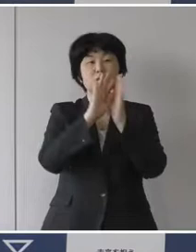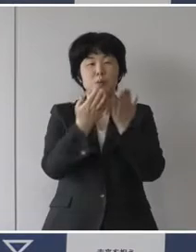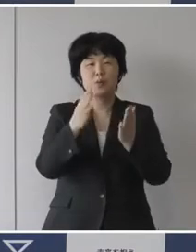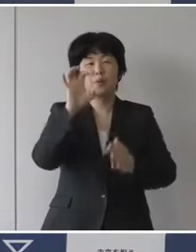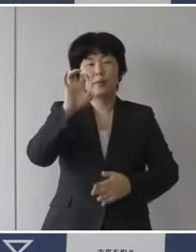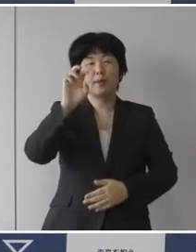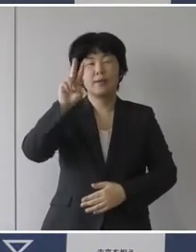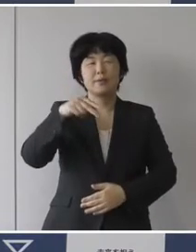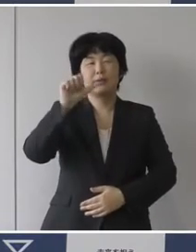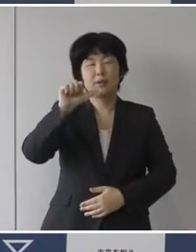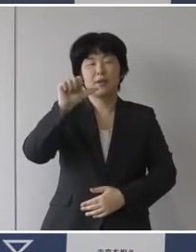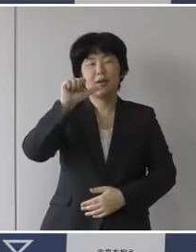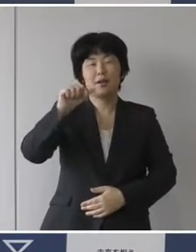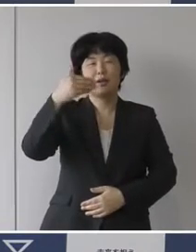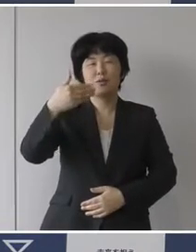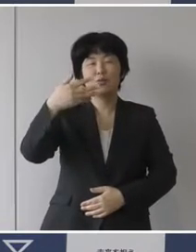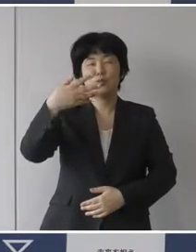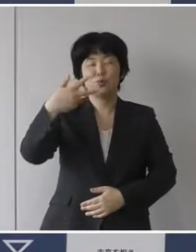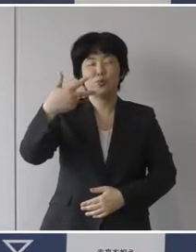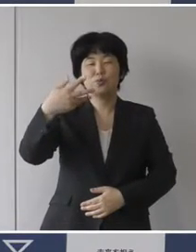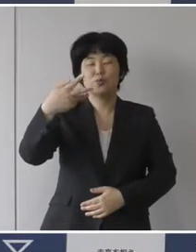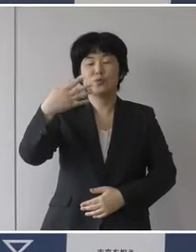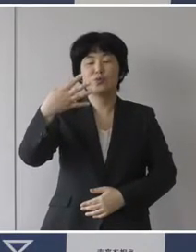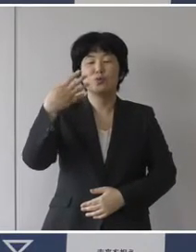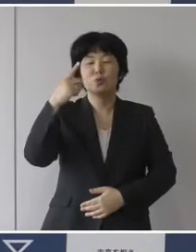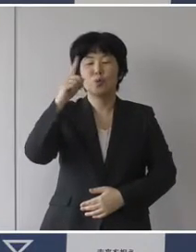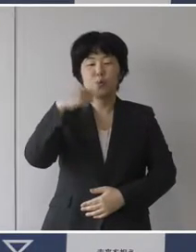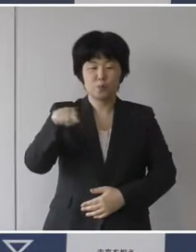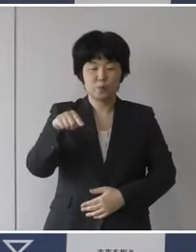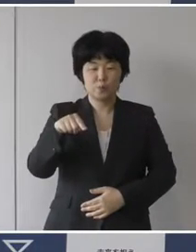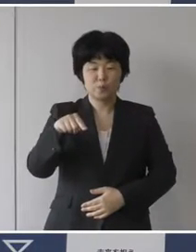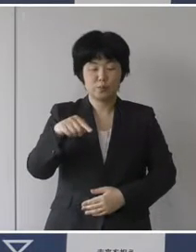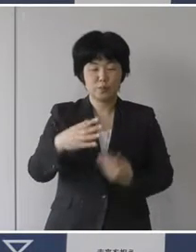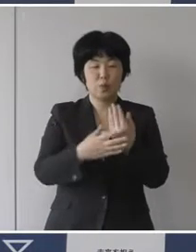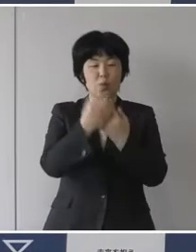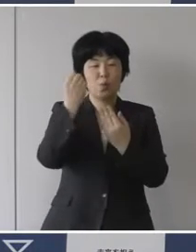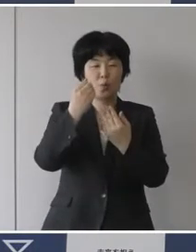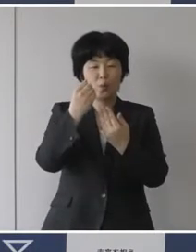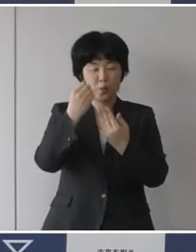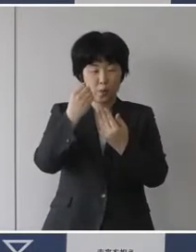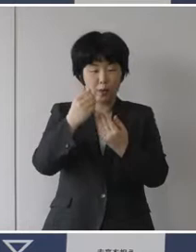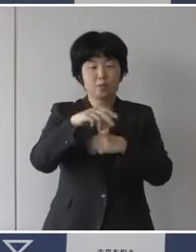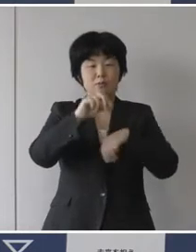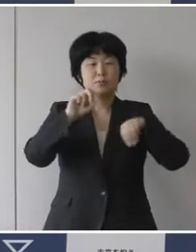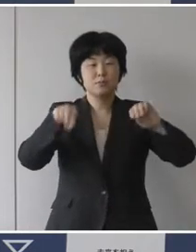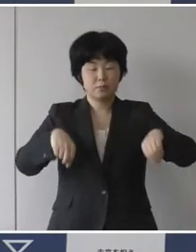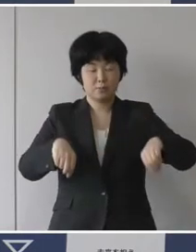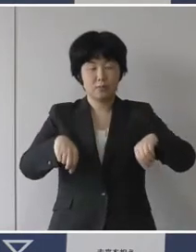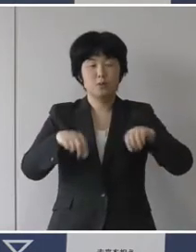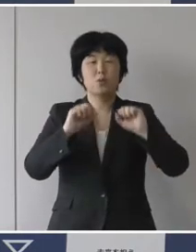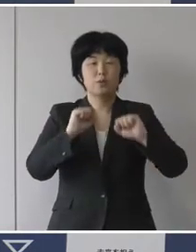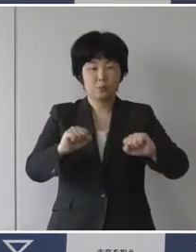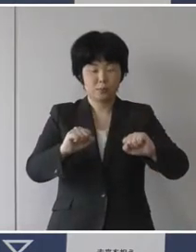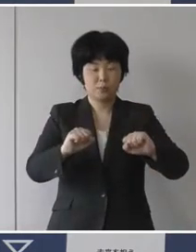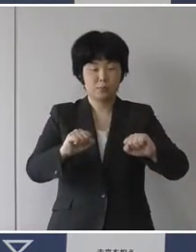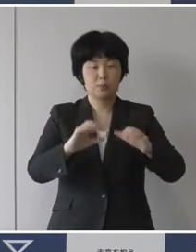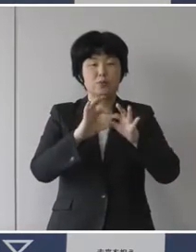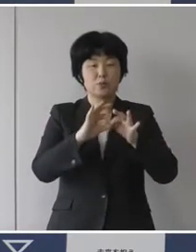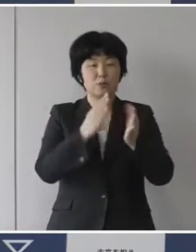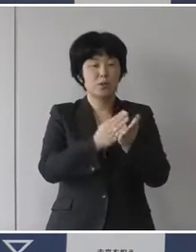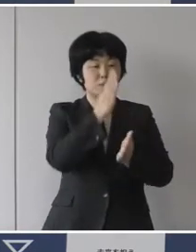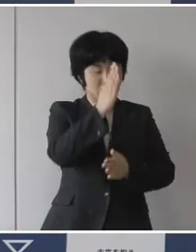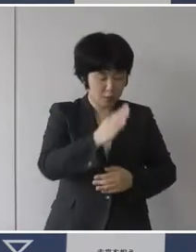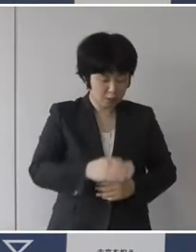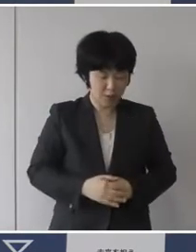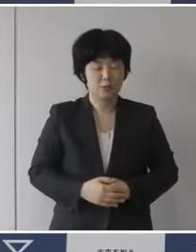広告連携協定を締結します。我々の力で、地域を元気に、こちらにつきまして、市長をお願いいたします。 は